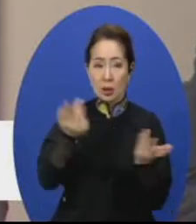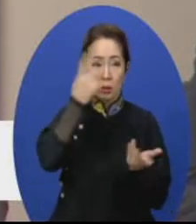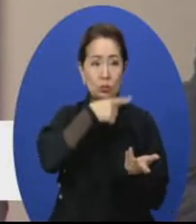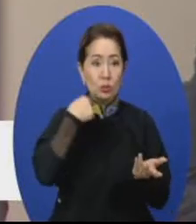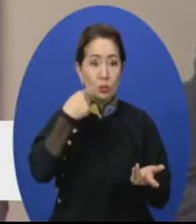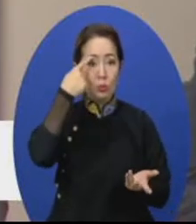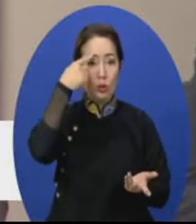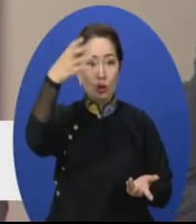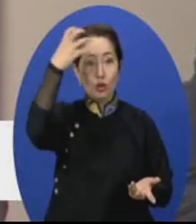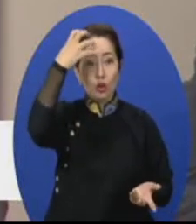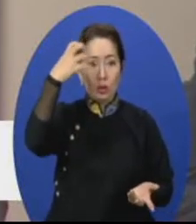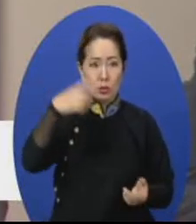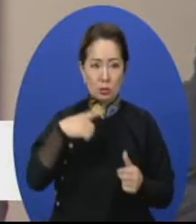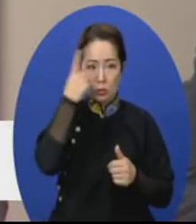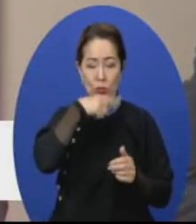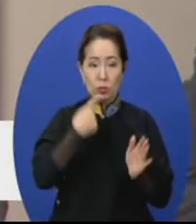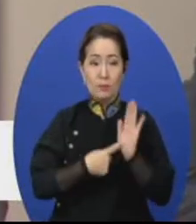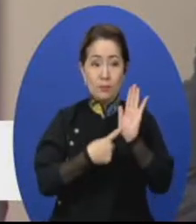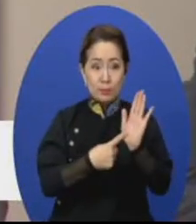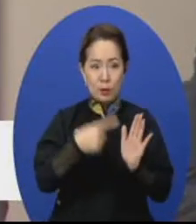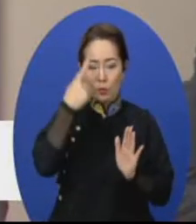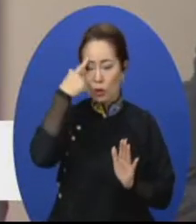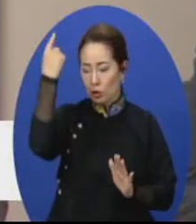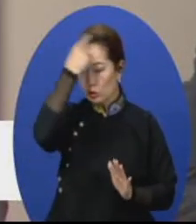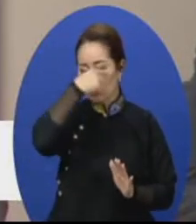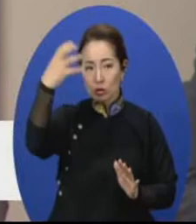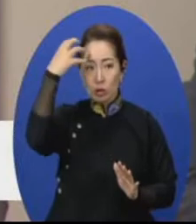төрийн нүүр. Монгол төрийн царай.